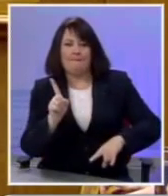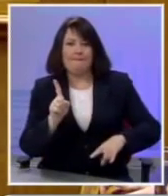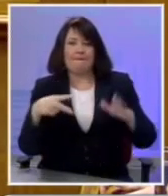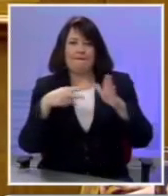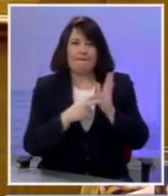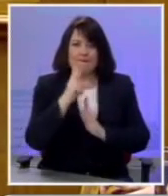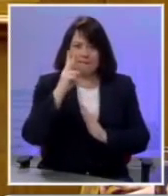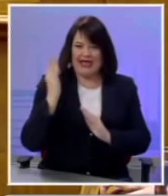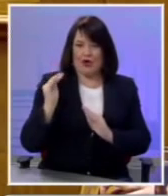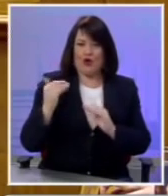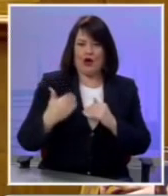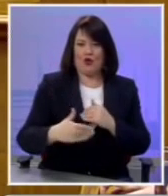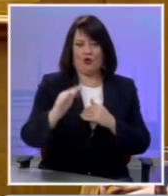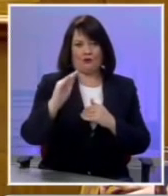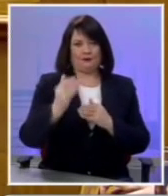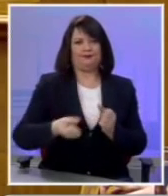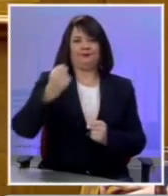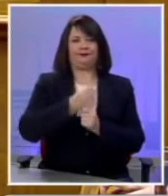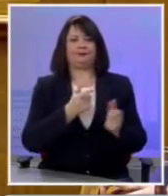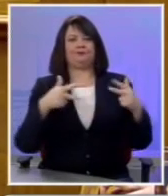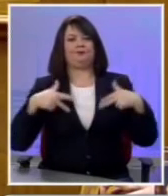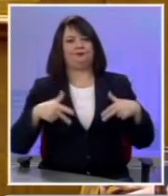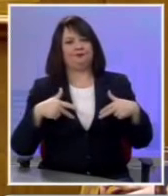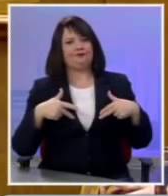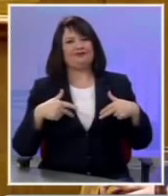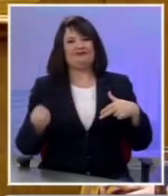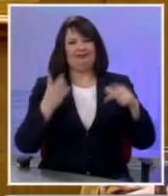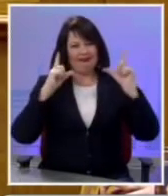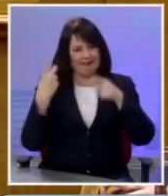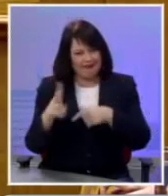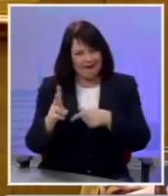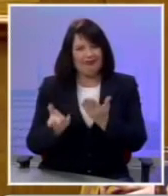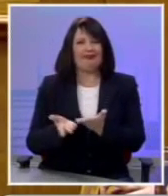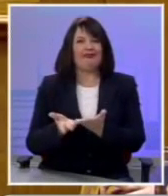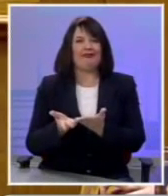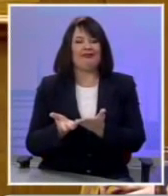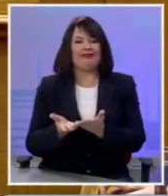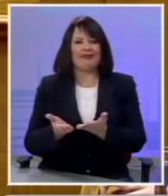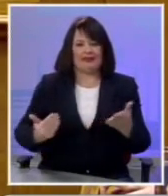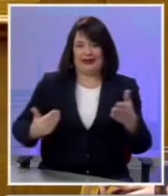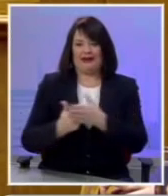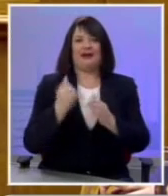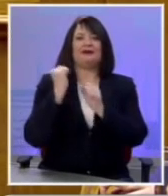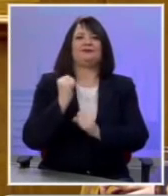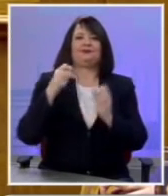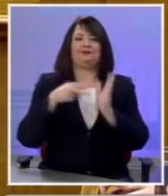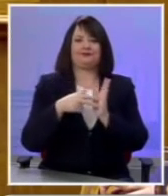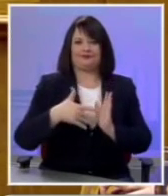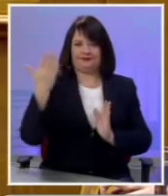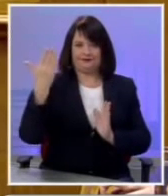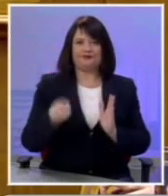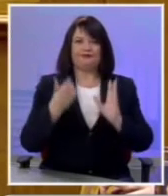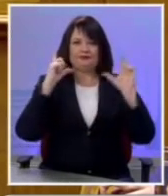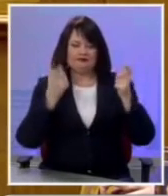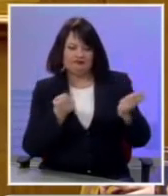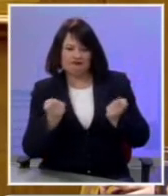οπότε και την διακυβέρνηση της χώρας ανέλαβε η παράταξή σας, μέχρι και το Γενάρη του 2015 και παρόλη τη